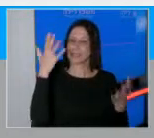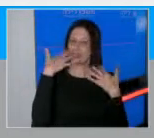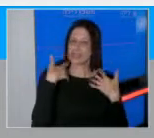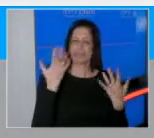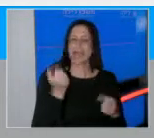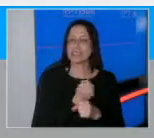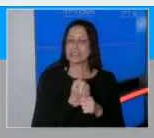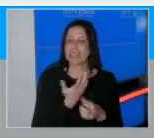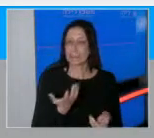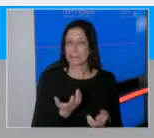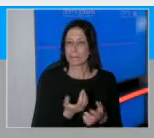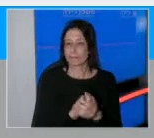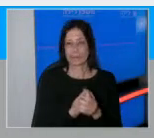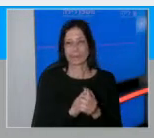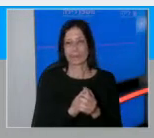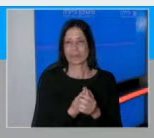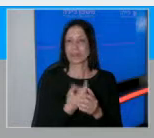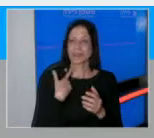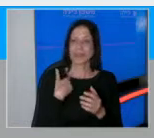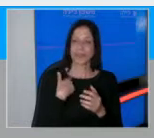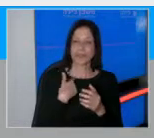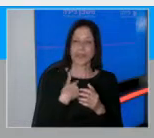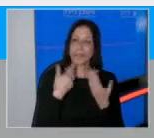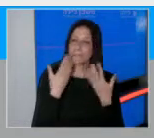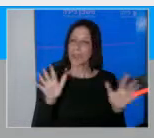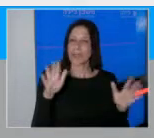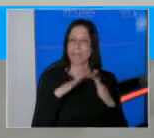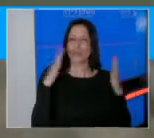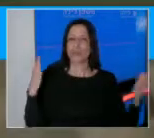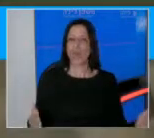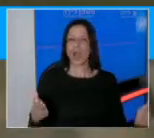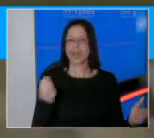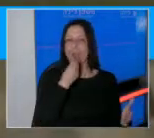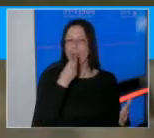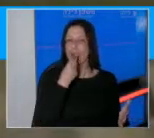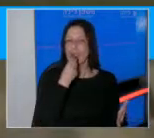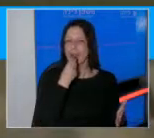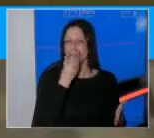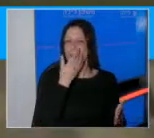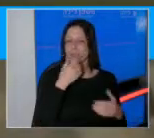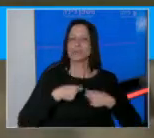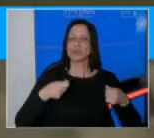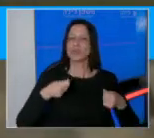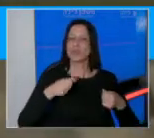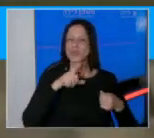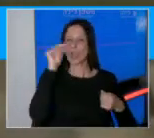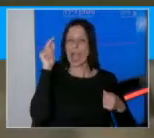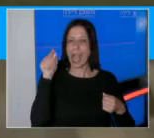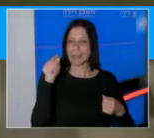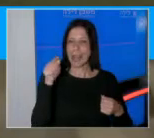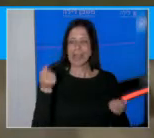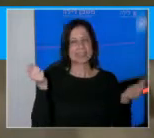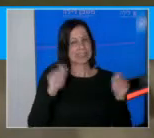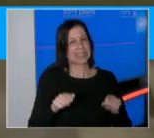מה עשיתם. אנחנו פשוט פותחים דוכן של אוכל בשוק הקרמל, אנחנו סגרו